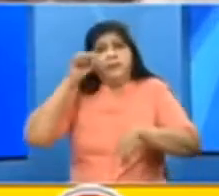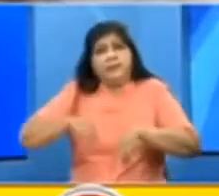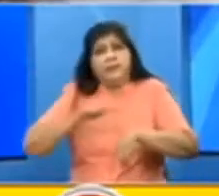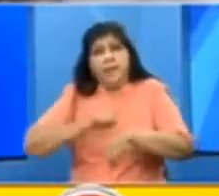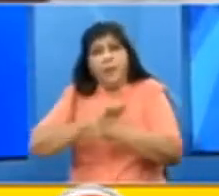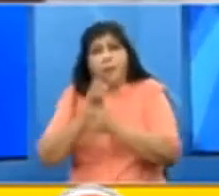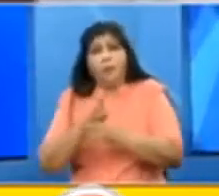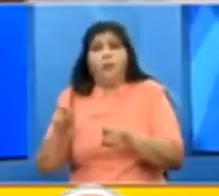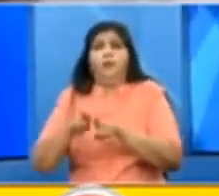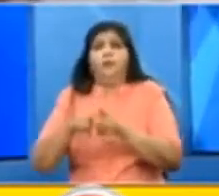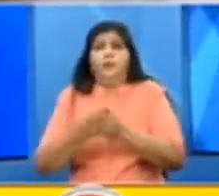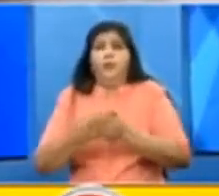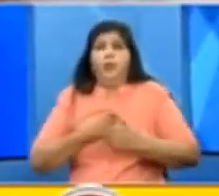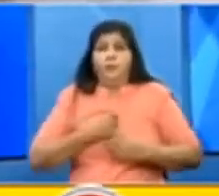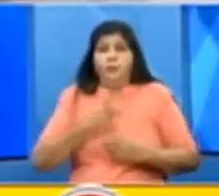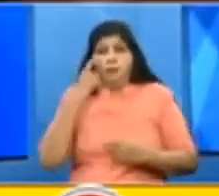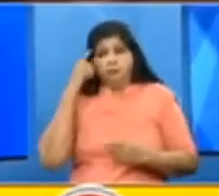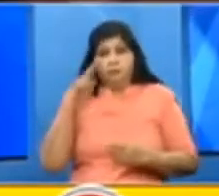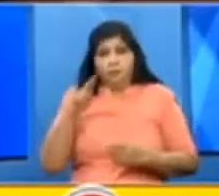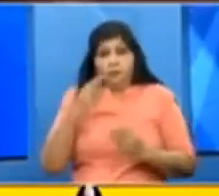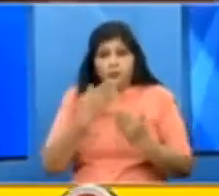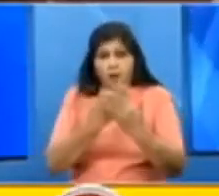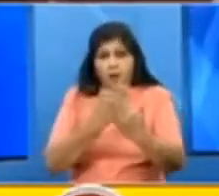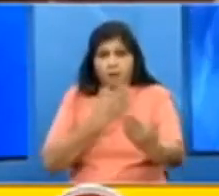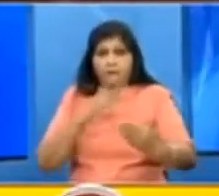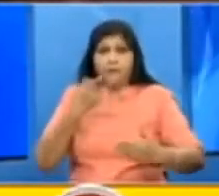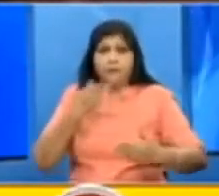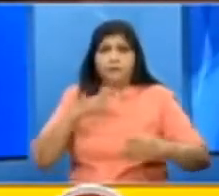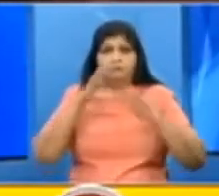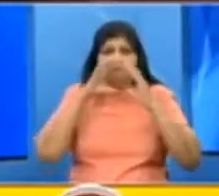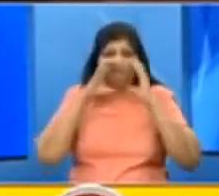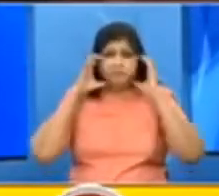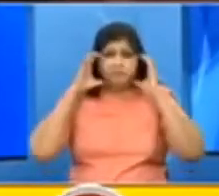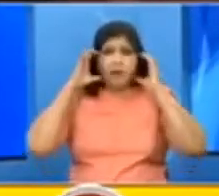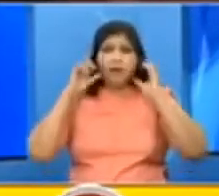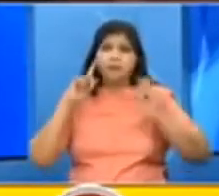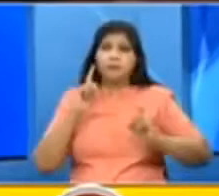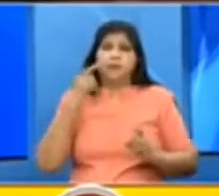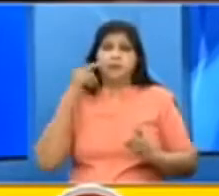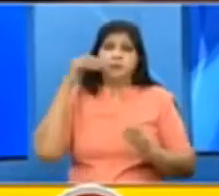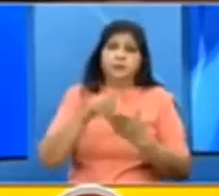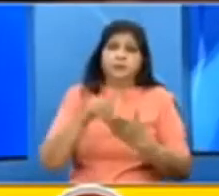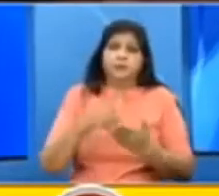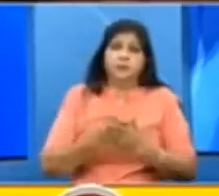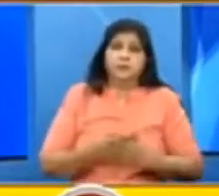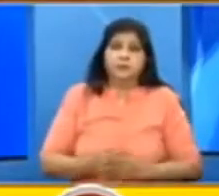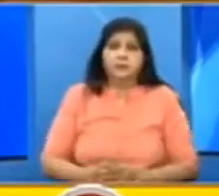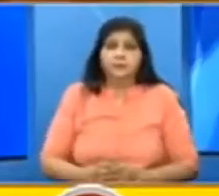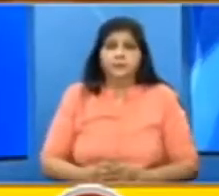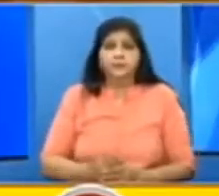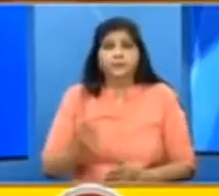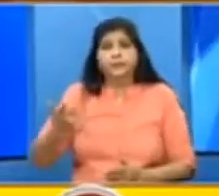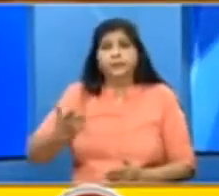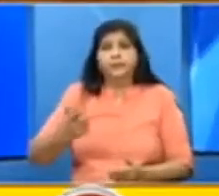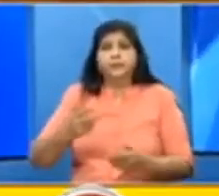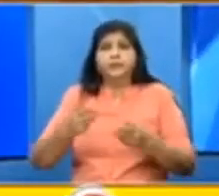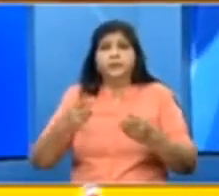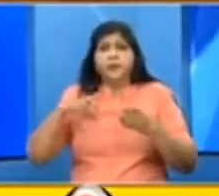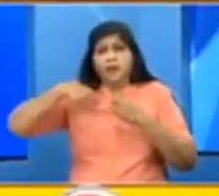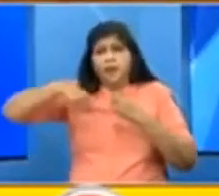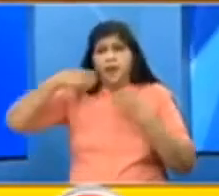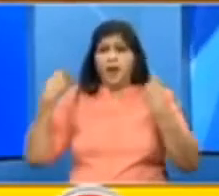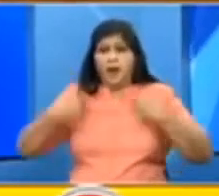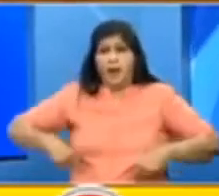हमें पूरी सावधानी बरतनी है। चेहरे पर मास्क लगाना या गमछे का